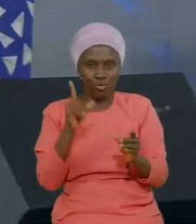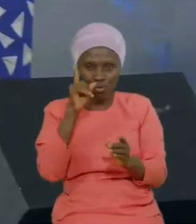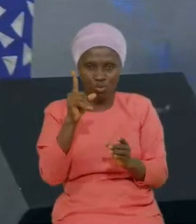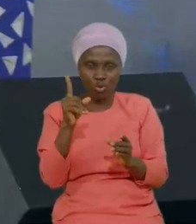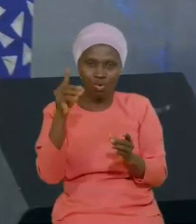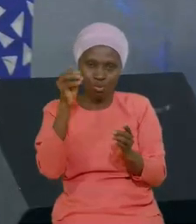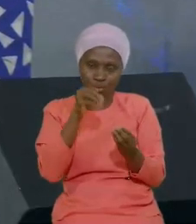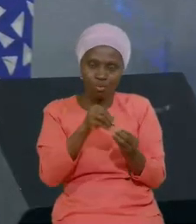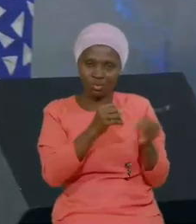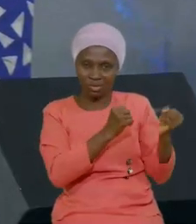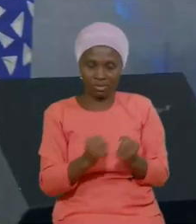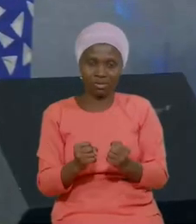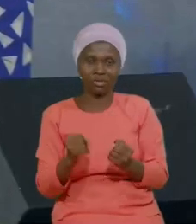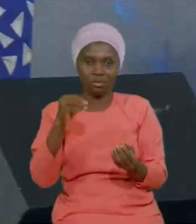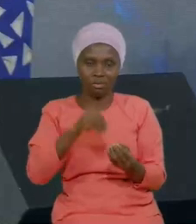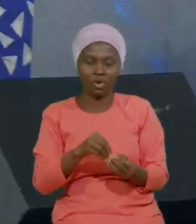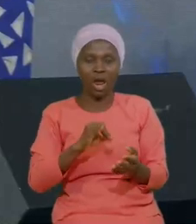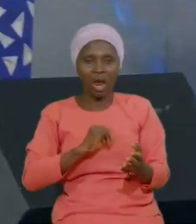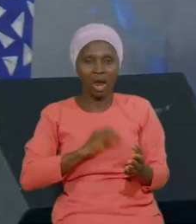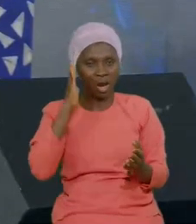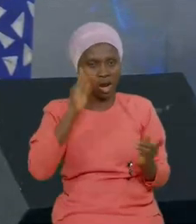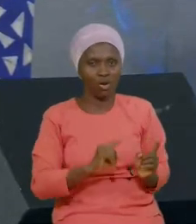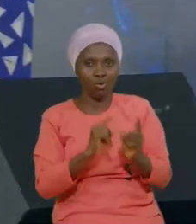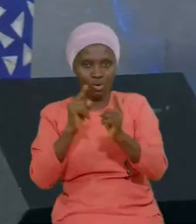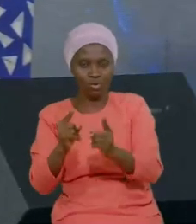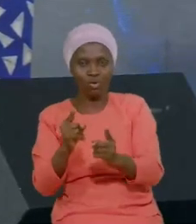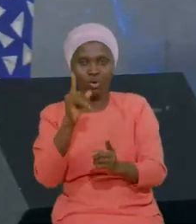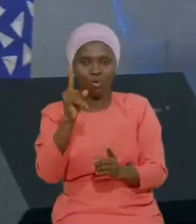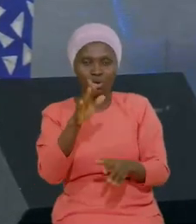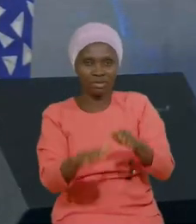Même quand tu es fatigué, tu dis, je fais un pas de plus.